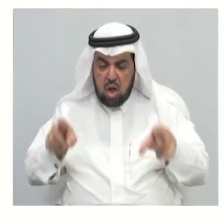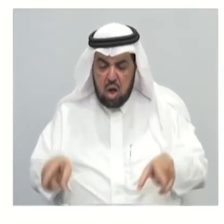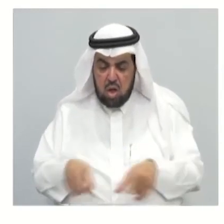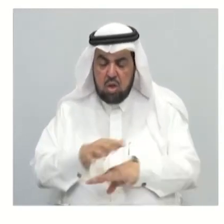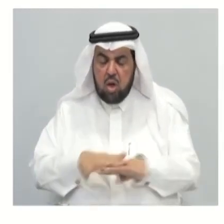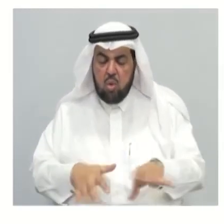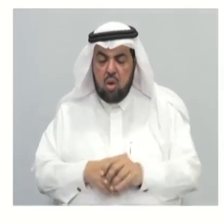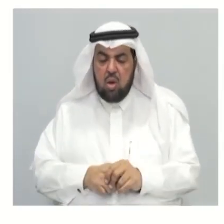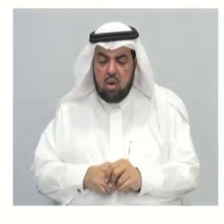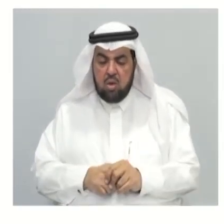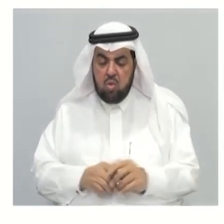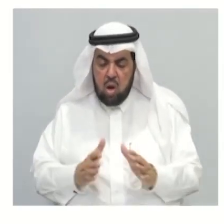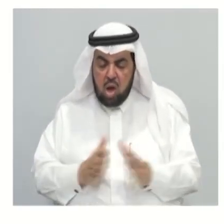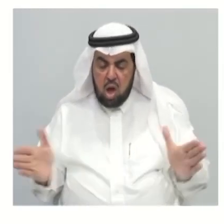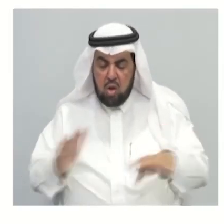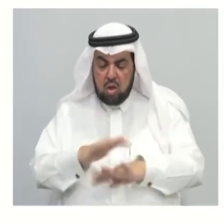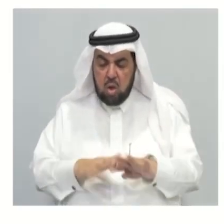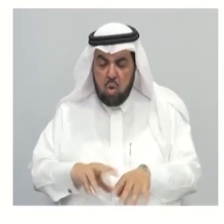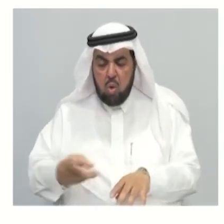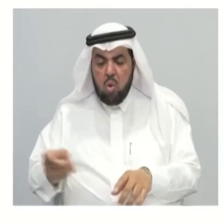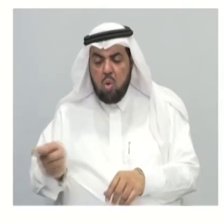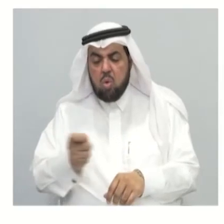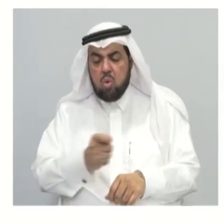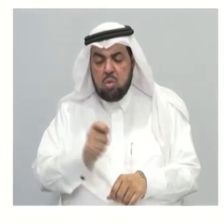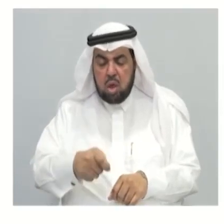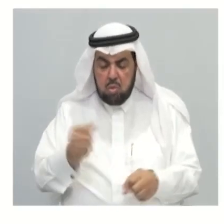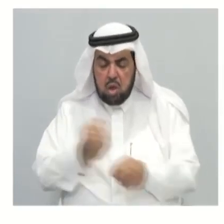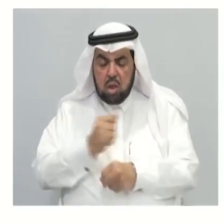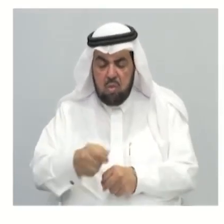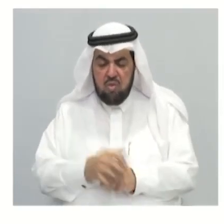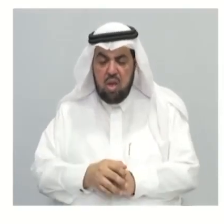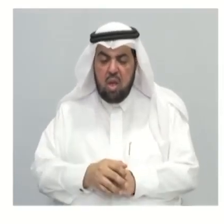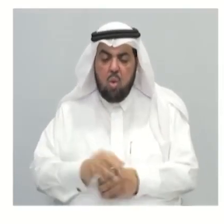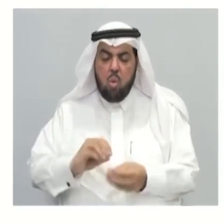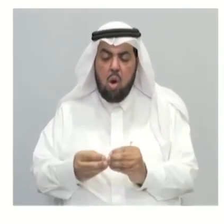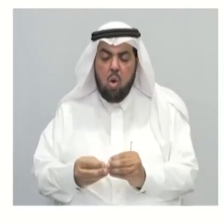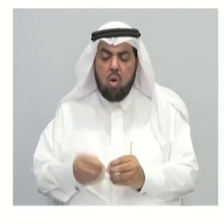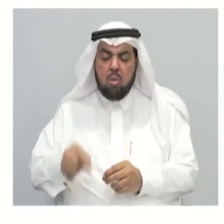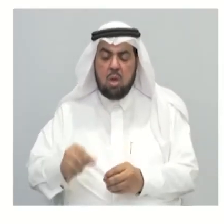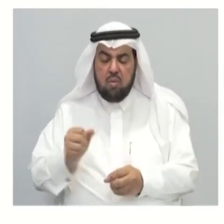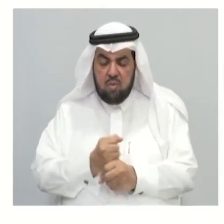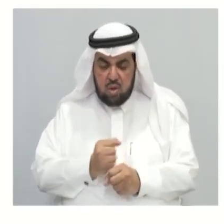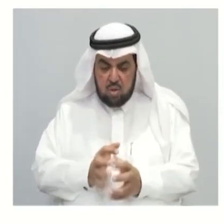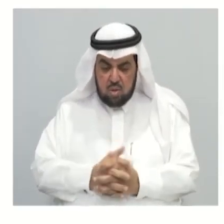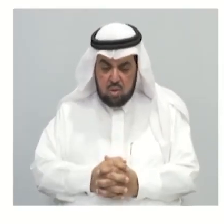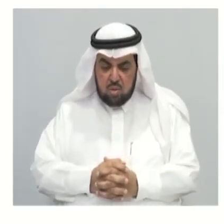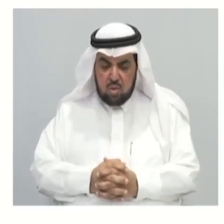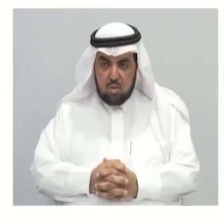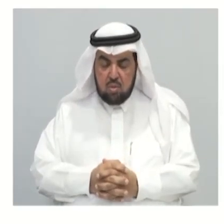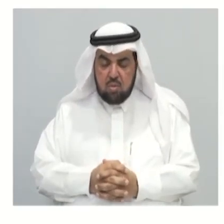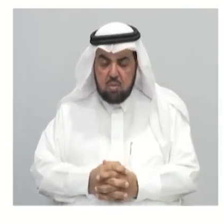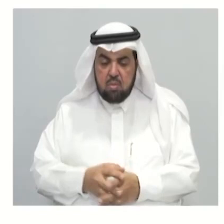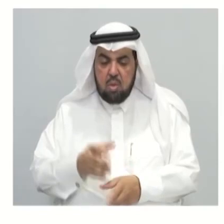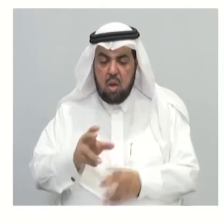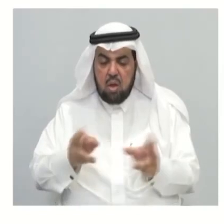ومن حيث عرض الجدول ونوع الخطوط المستخدمه فيه واللون المستخدم فيه بحيث تكون